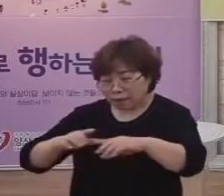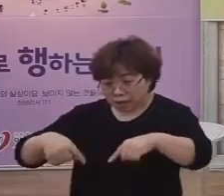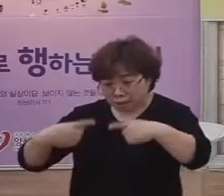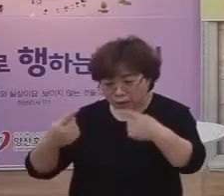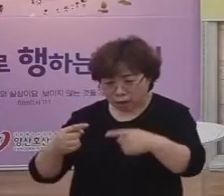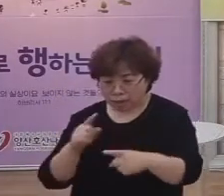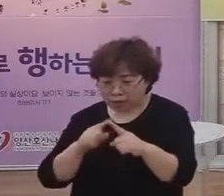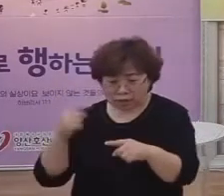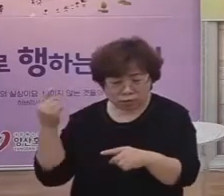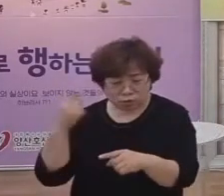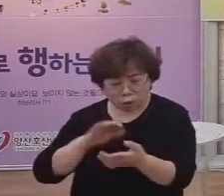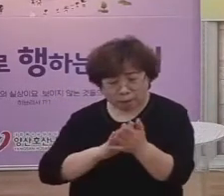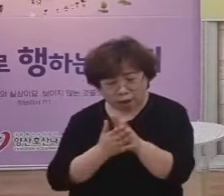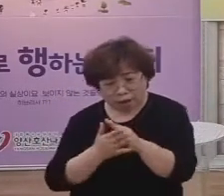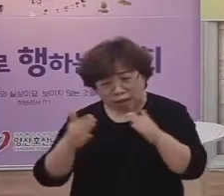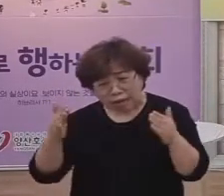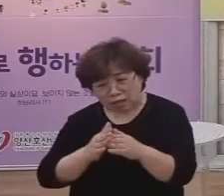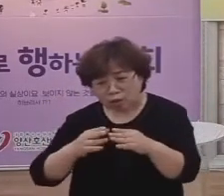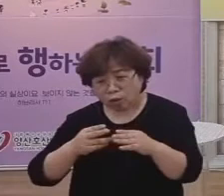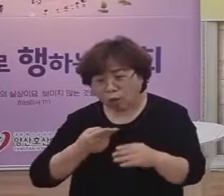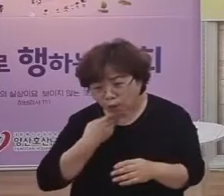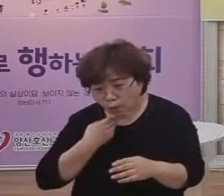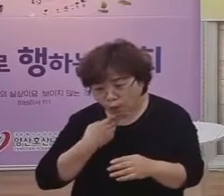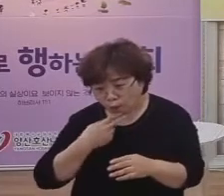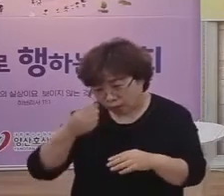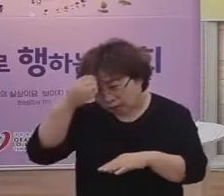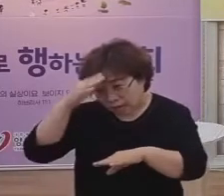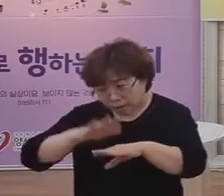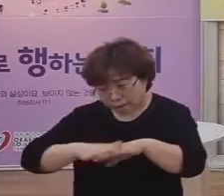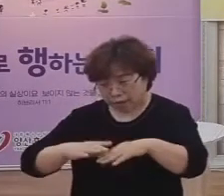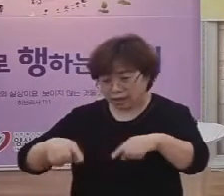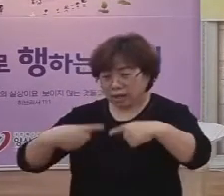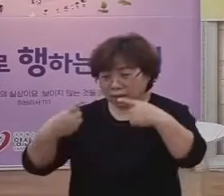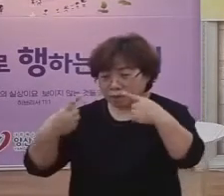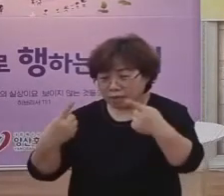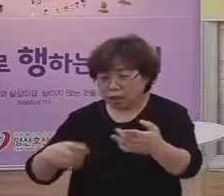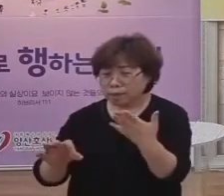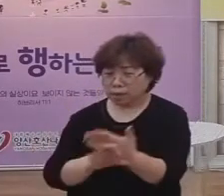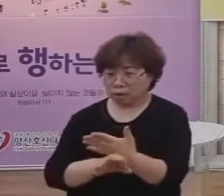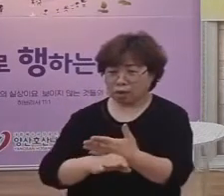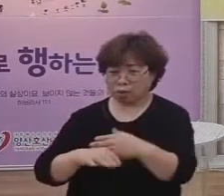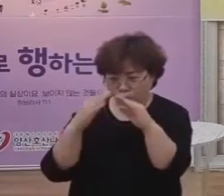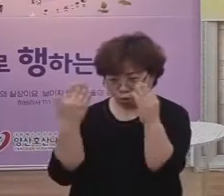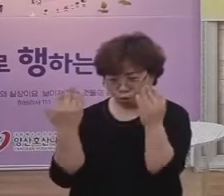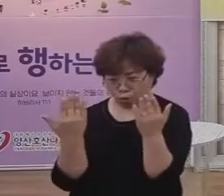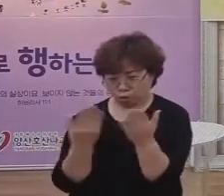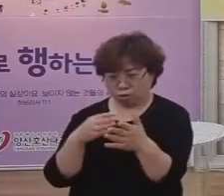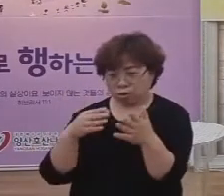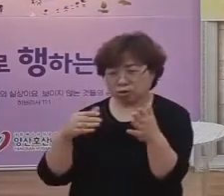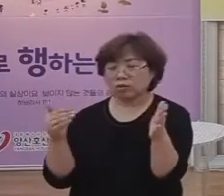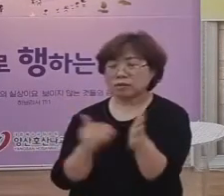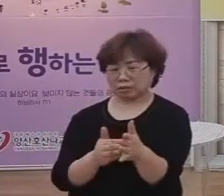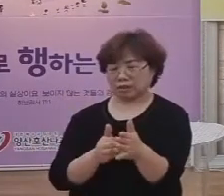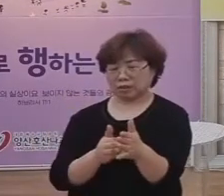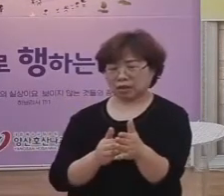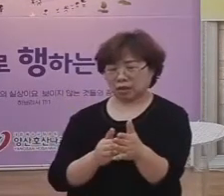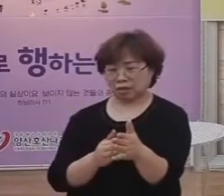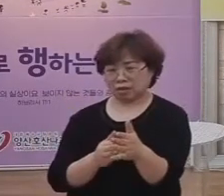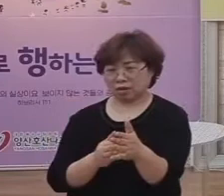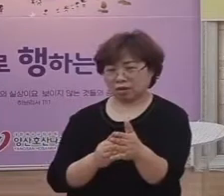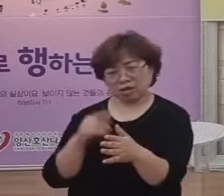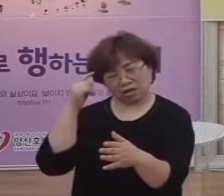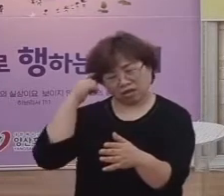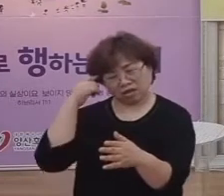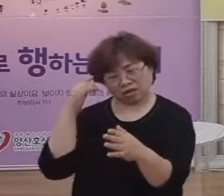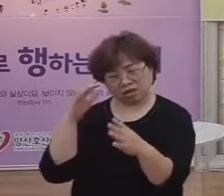것으로 내가 신앙생활 마치 다 행한 것처럼 생각하며 살지 않았을까? 저는 100% 공감합니다.